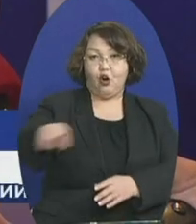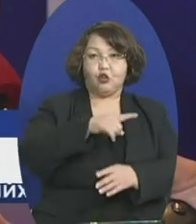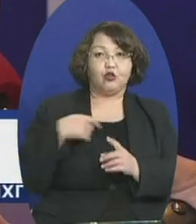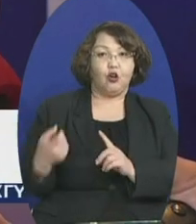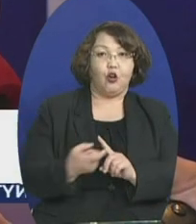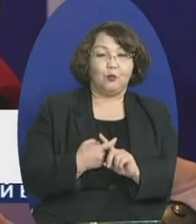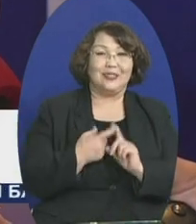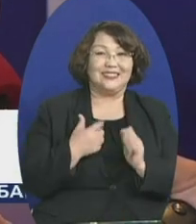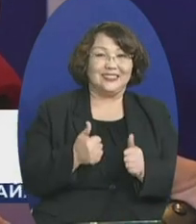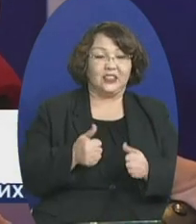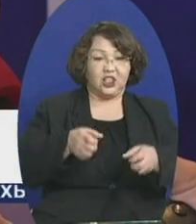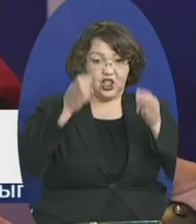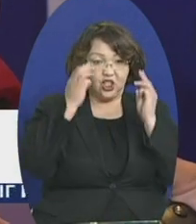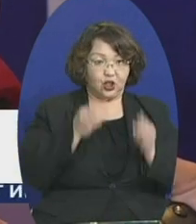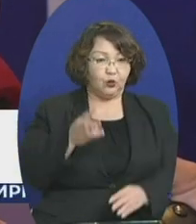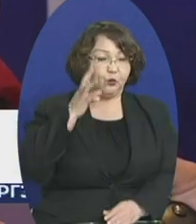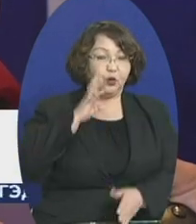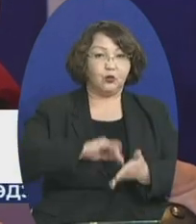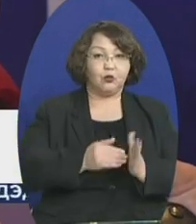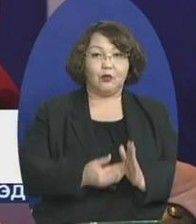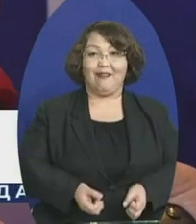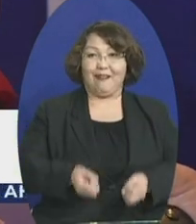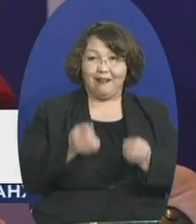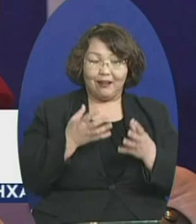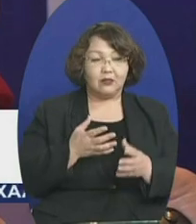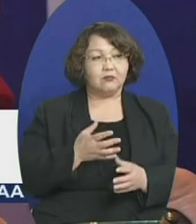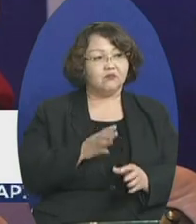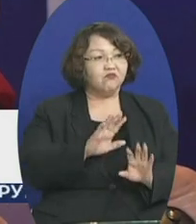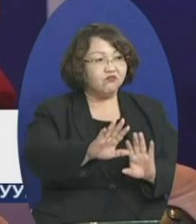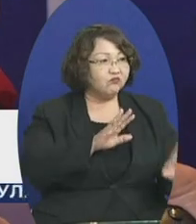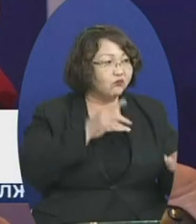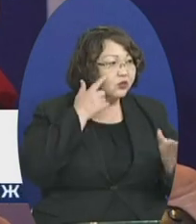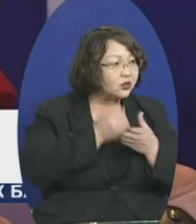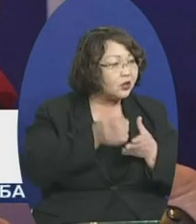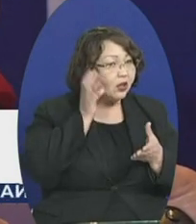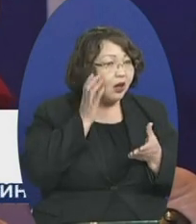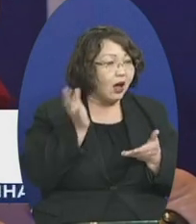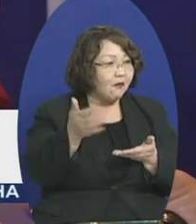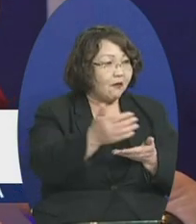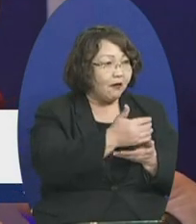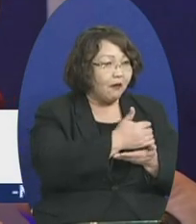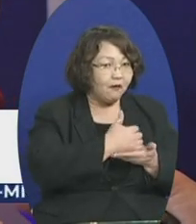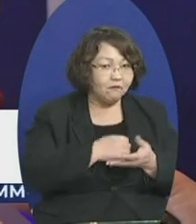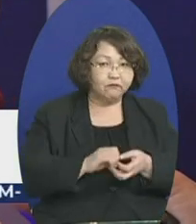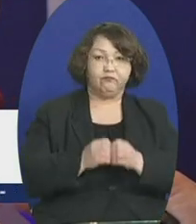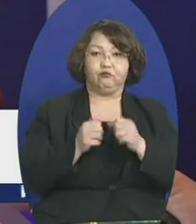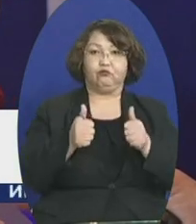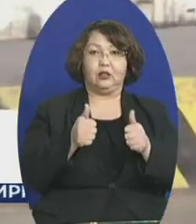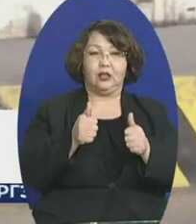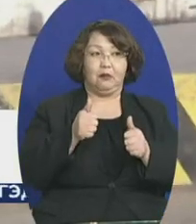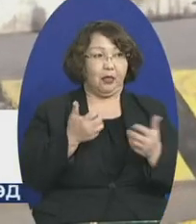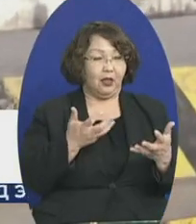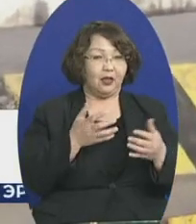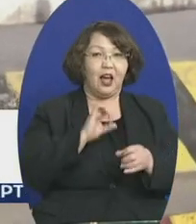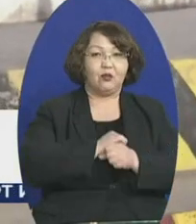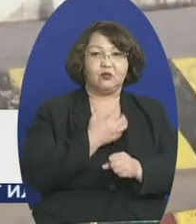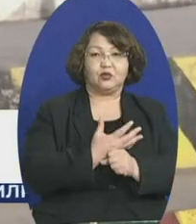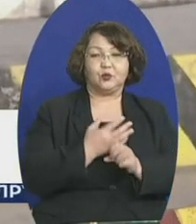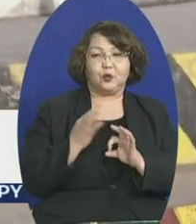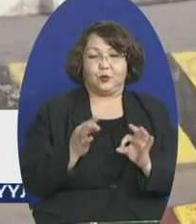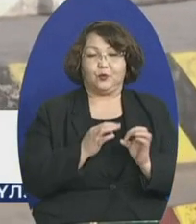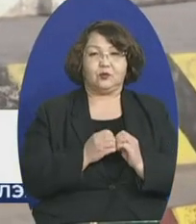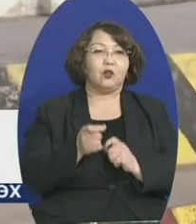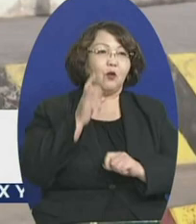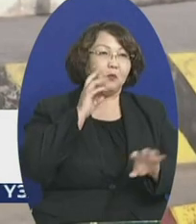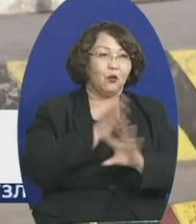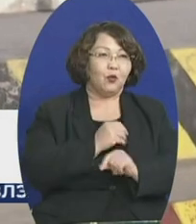тэгээд шийдвэр бодлого гаргахтаа оролцогч талуудынхаа дуу хоолойг сонсдог байгаасаа тэгээд хариуцлага хүлээлгдэг байгаасаа. Бомбын сэргэлтийн